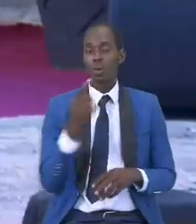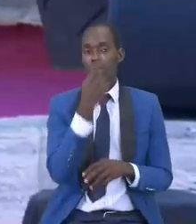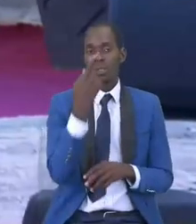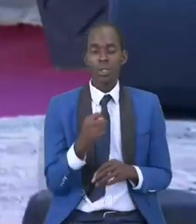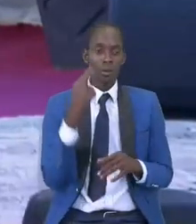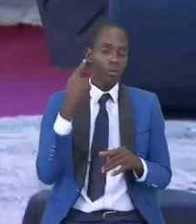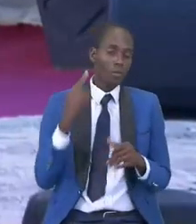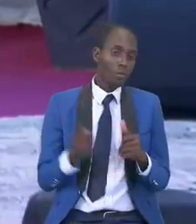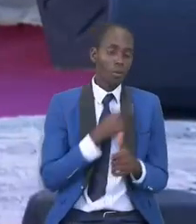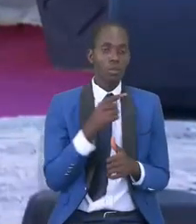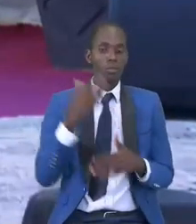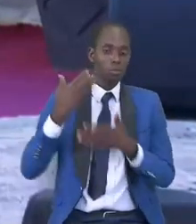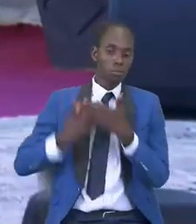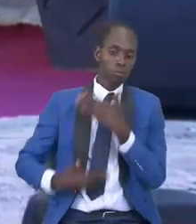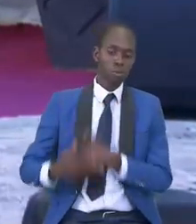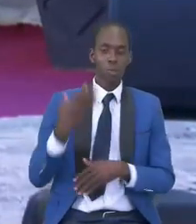seulement la première génération.